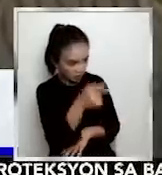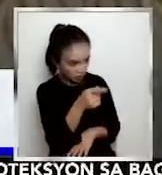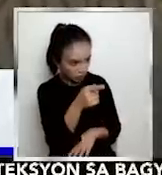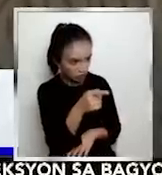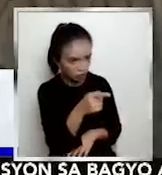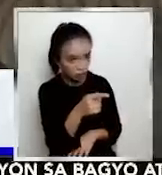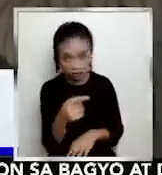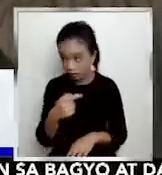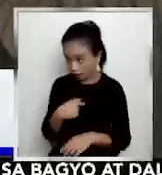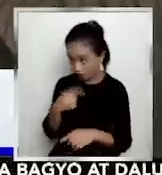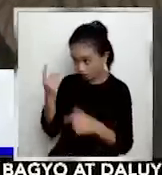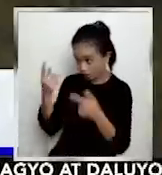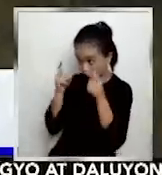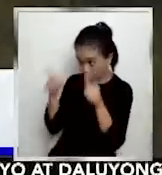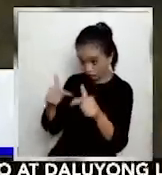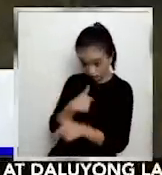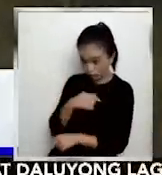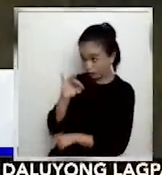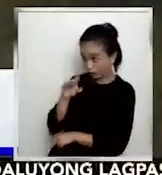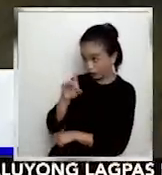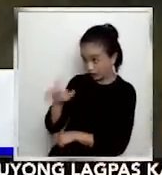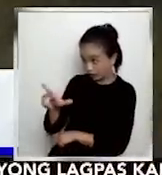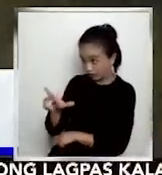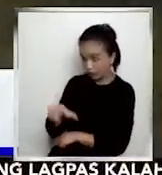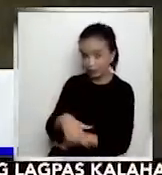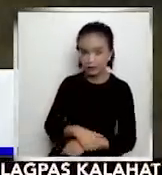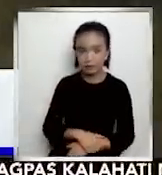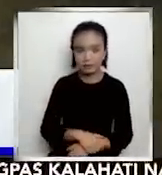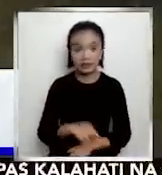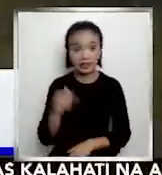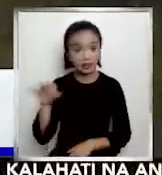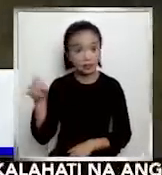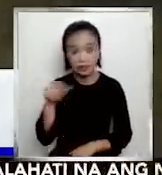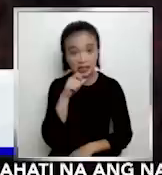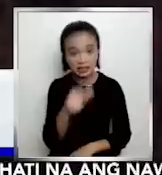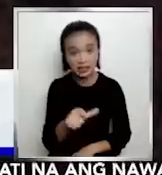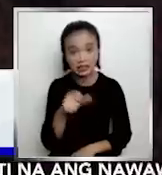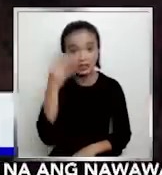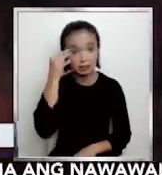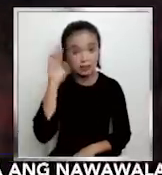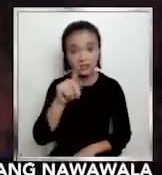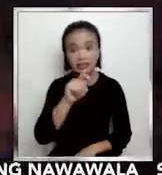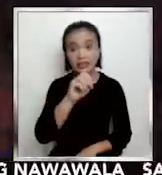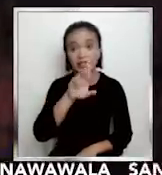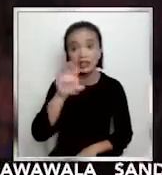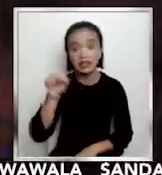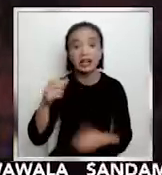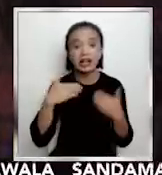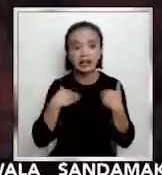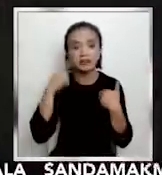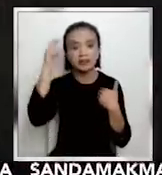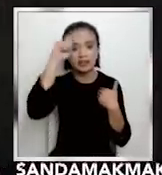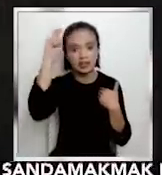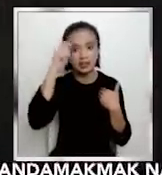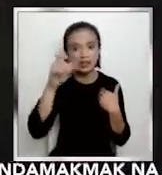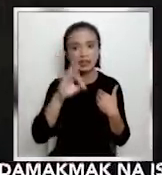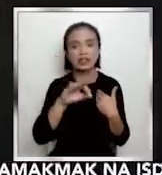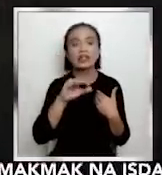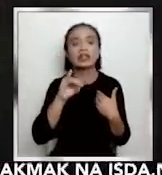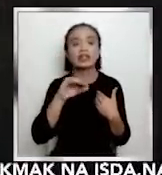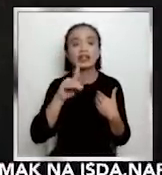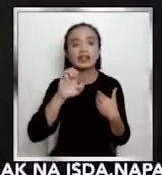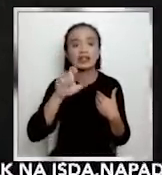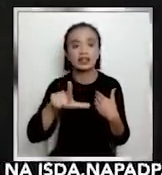Fidel? Kung hindi siya si Mr. Torres, may teorya na si Fidel, si Albino, isa sa